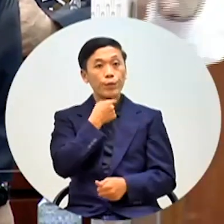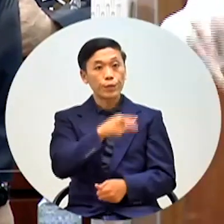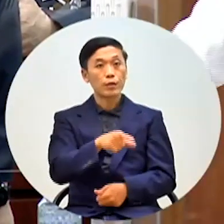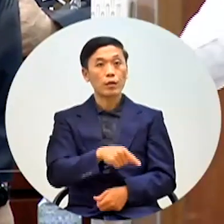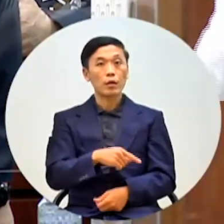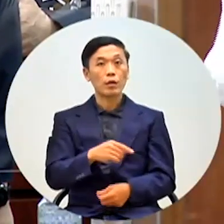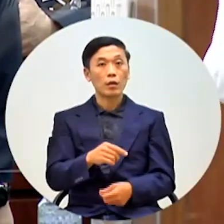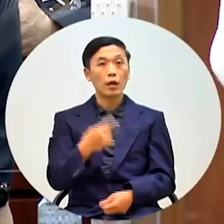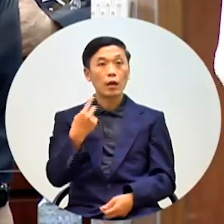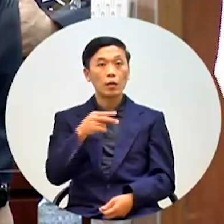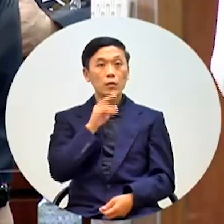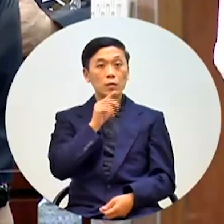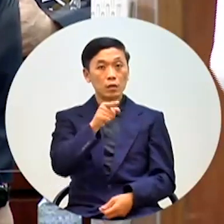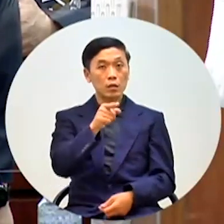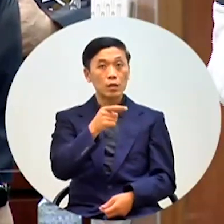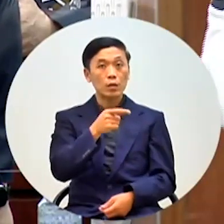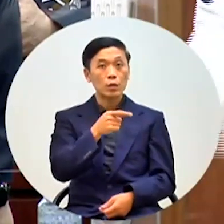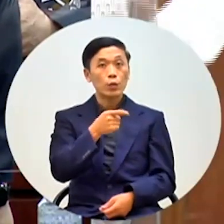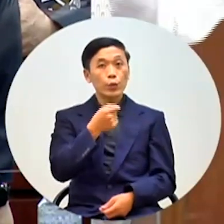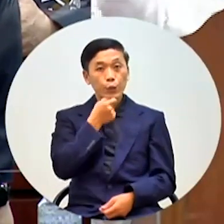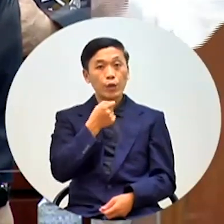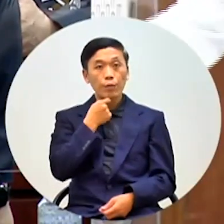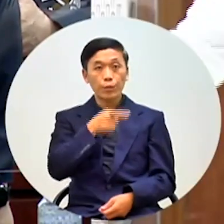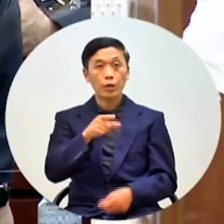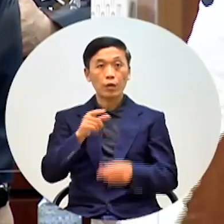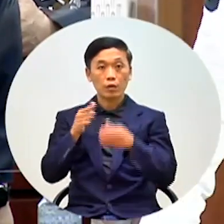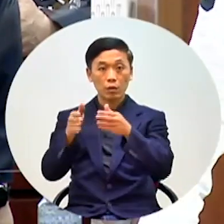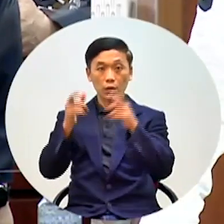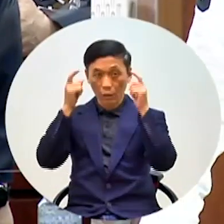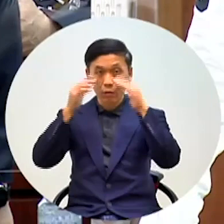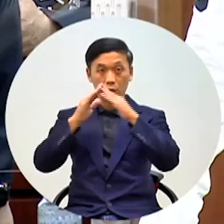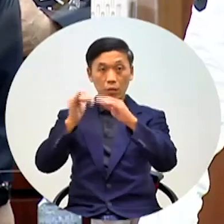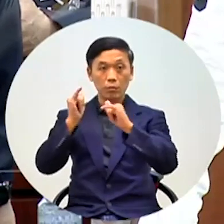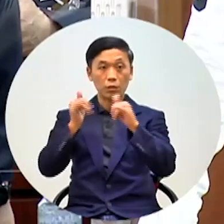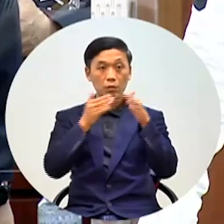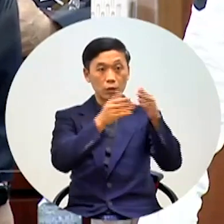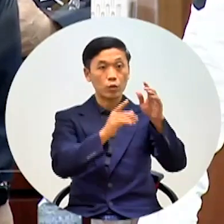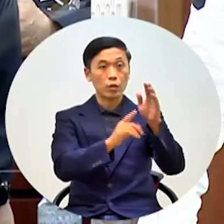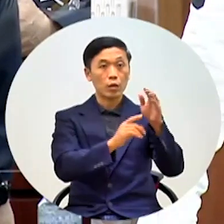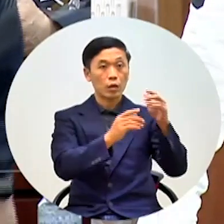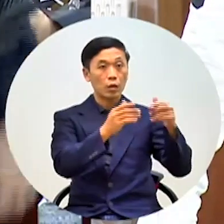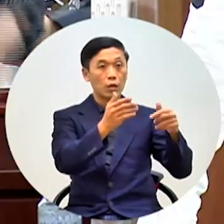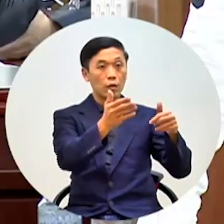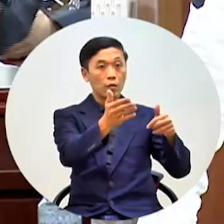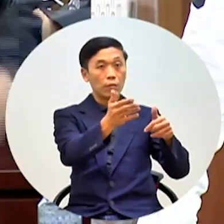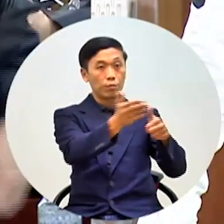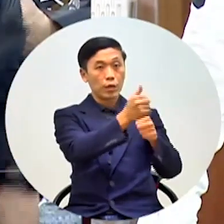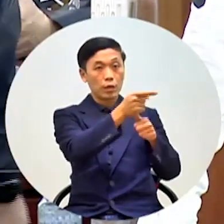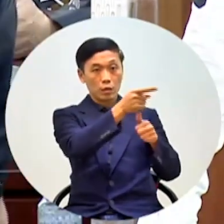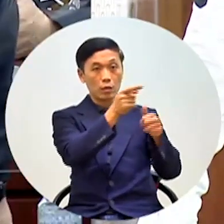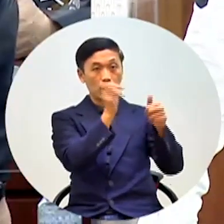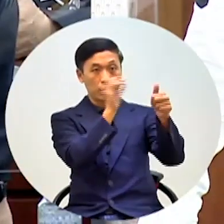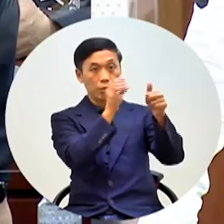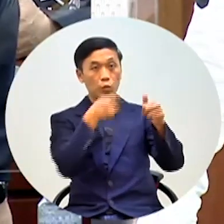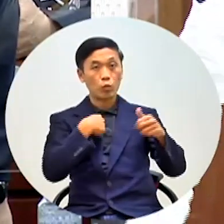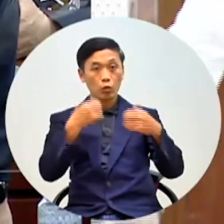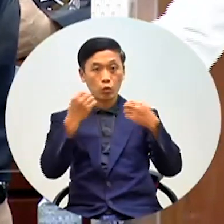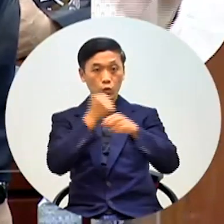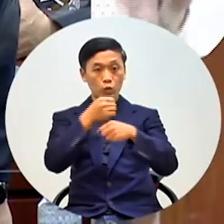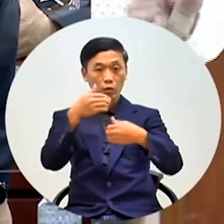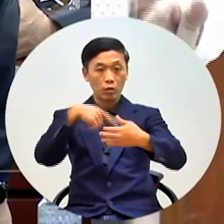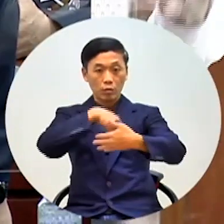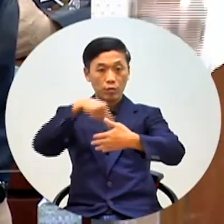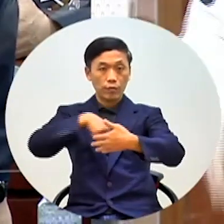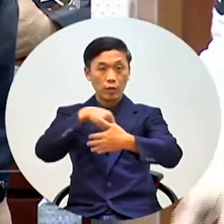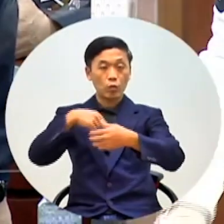难道你愿意不都不愿意为高雄市民向上反映吗？ 我基于在我的职责范围之内，我都愿意。 你